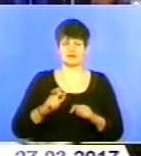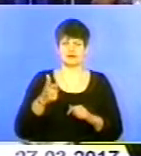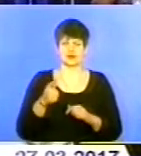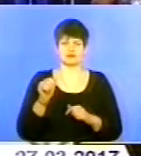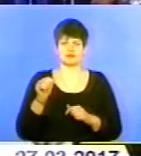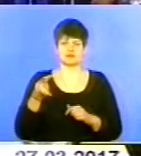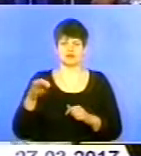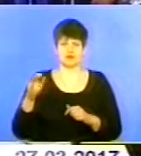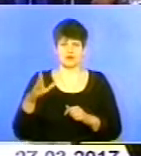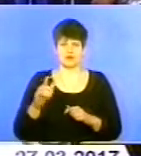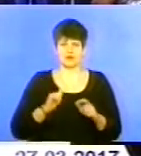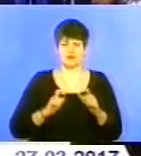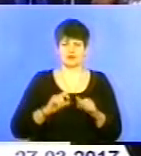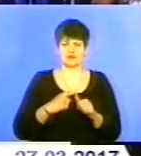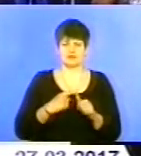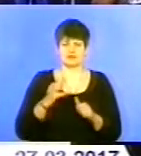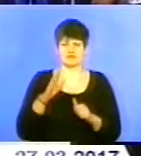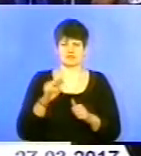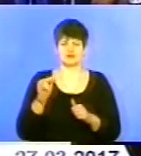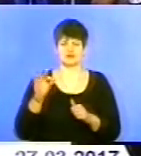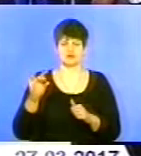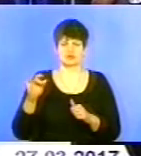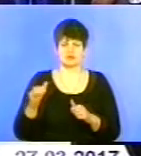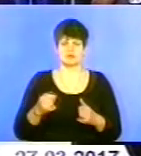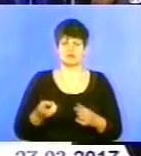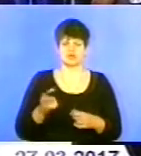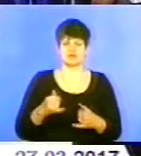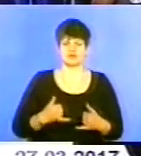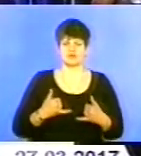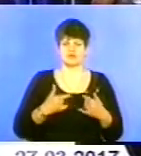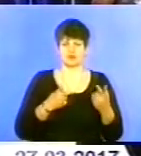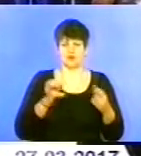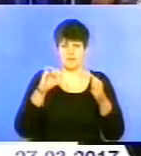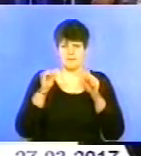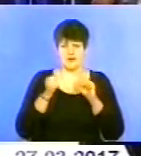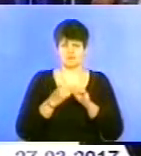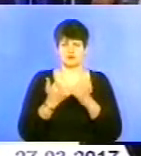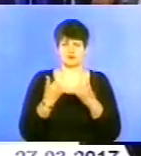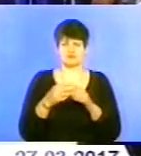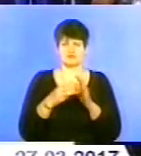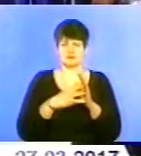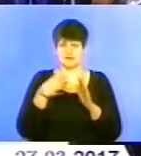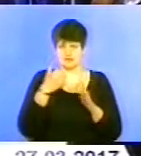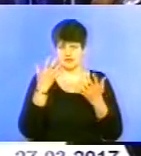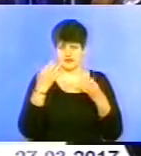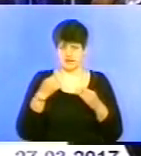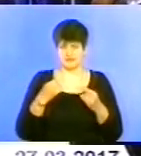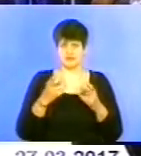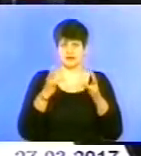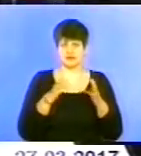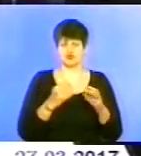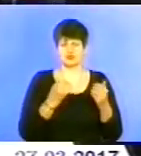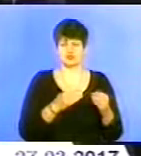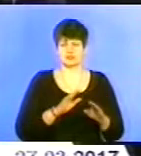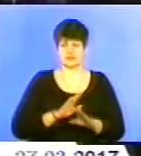коледжу імені В'ячеслава Чорновола, прийшли вшанувати його пам'ять. Сьогодні 18-та річниця з дня трагічного його загибелі.